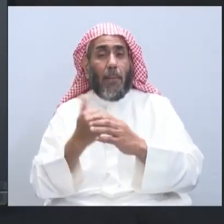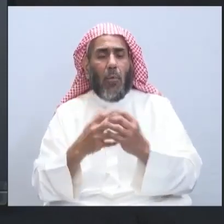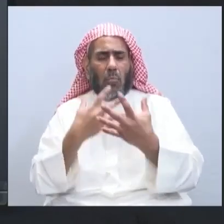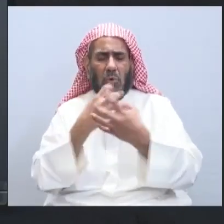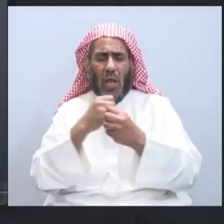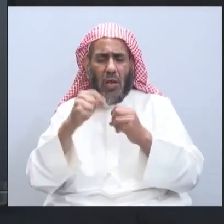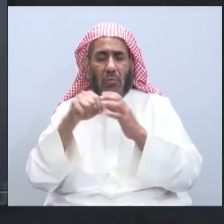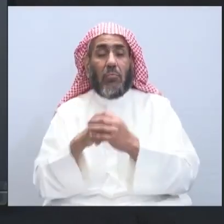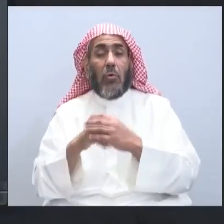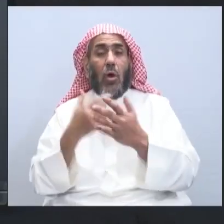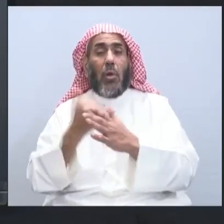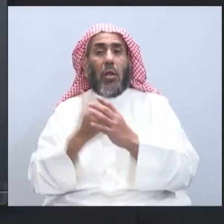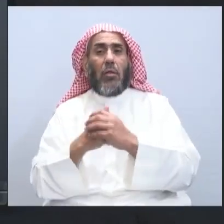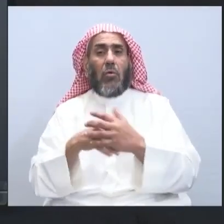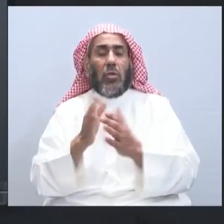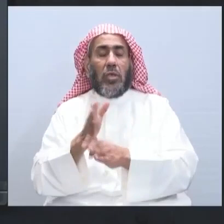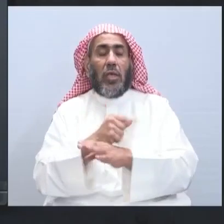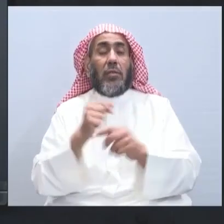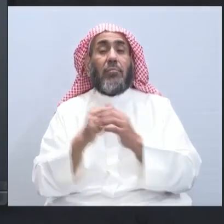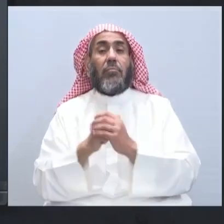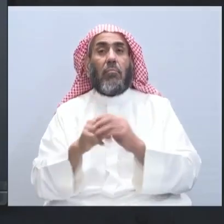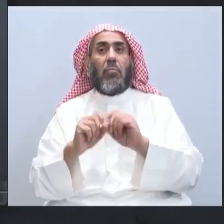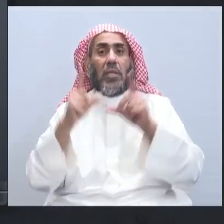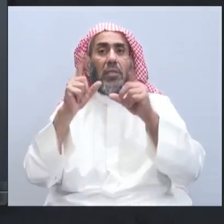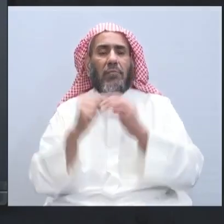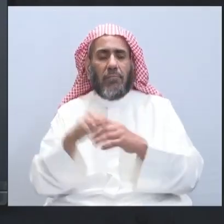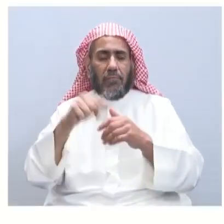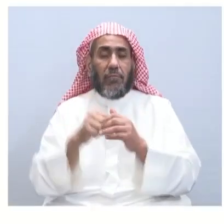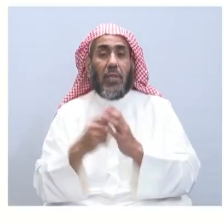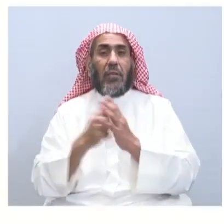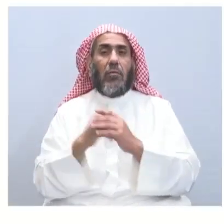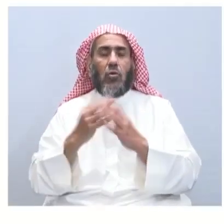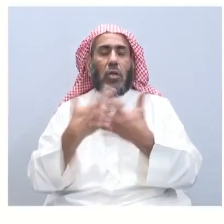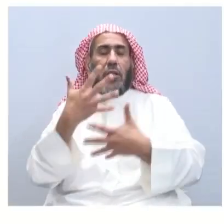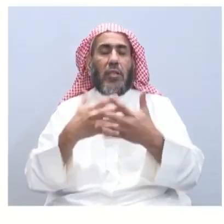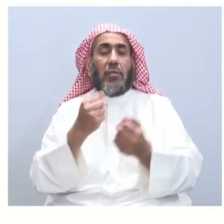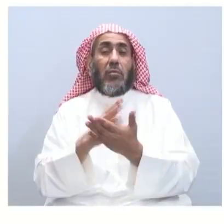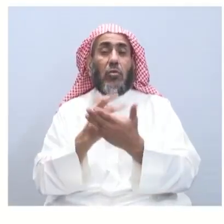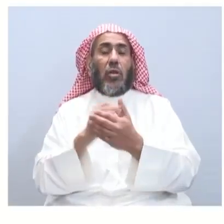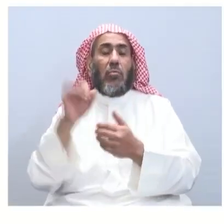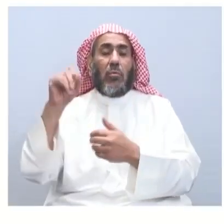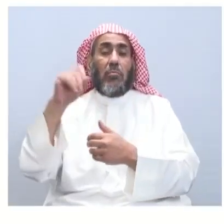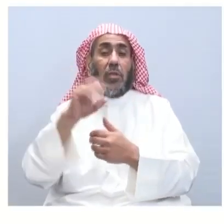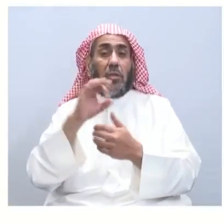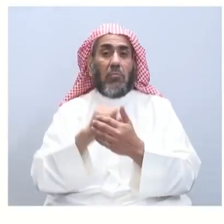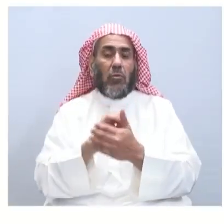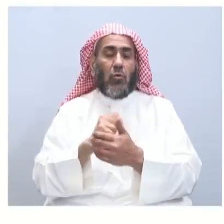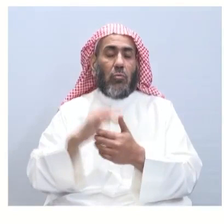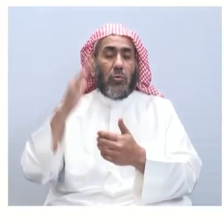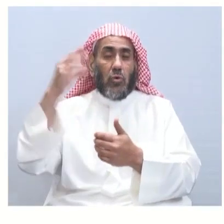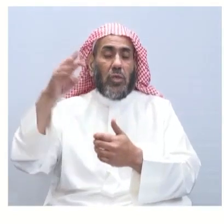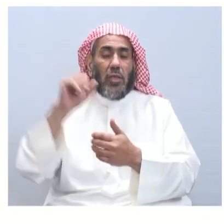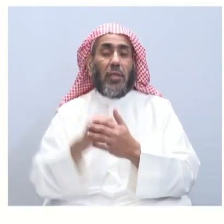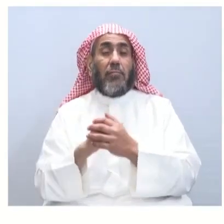ظهرت فيه واهم الاغراض واهم الاتجاهات التي ايضا برزت في في هذا الادب وشاركني في تقديم هذا الدرس في لغه الاشاره الاستاذ محمد